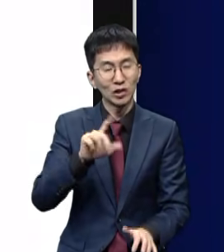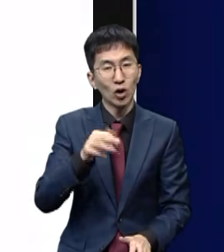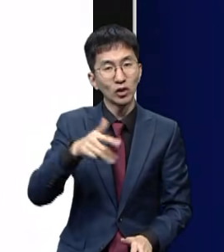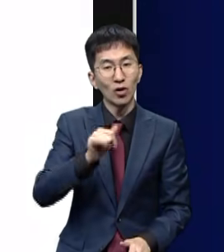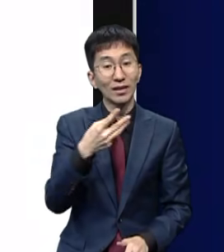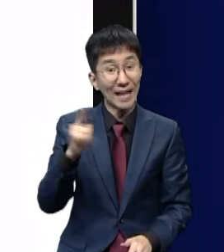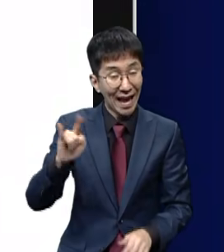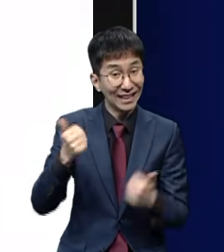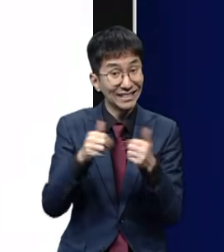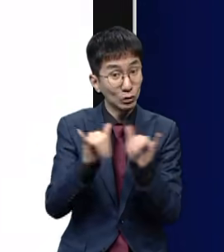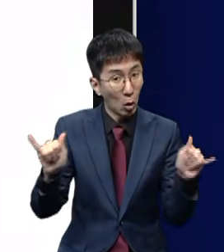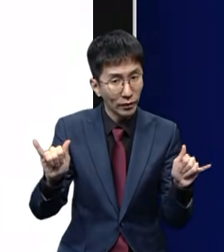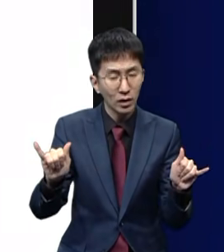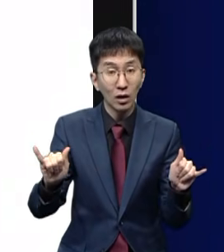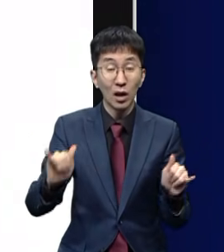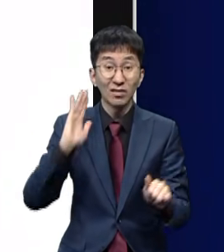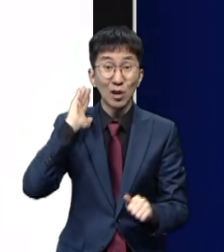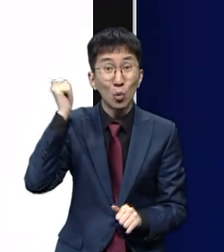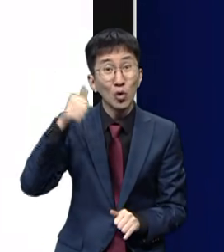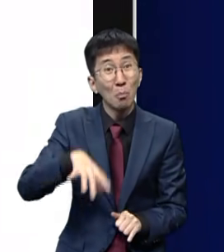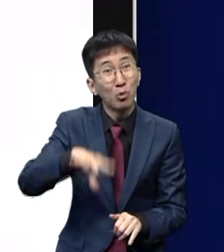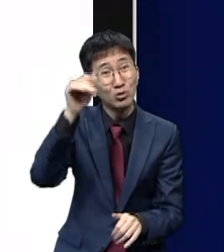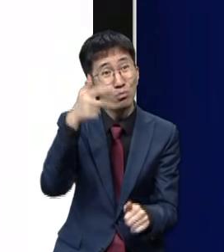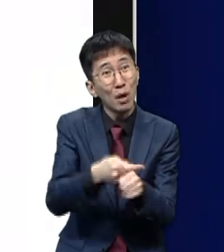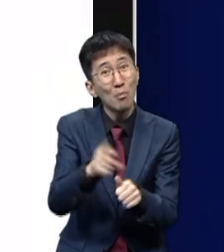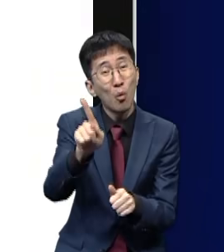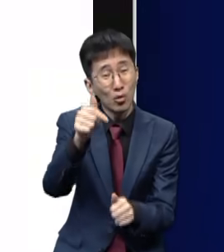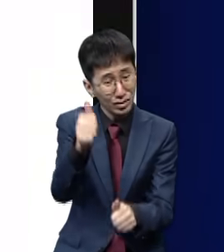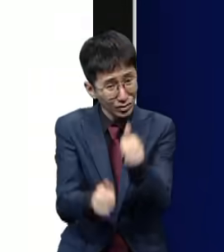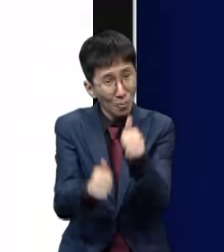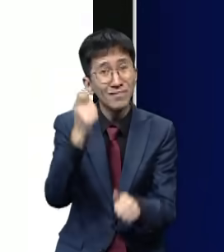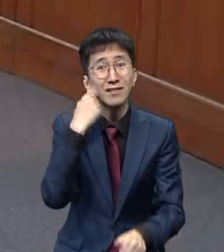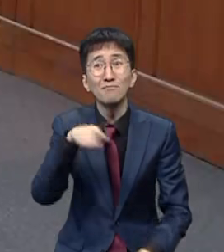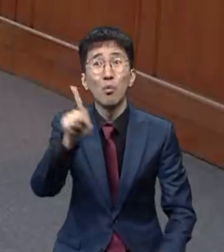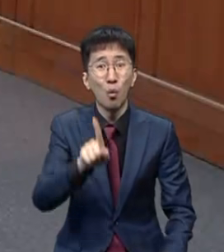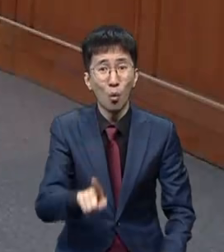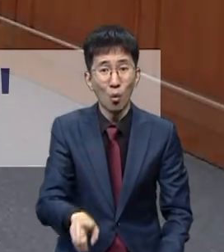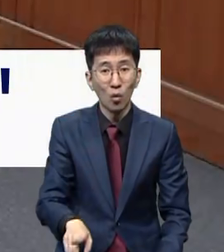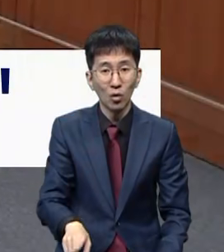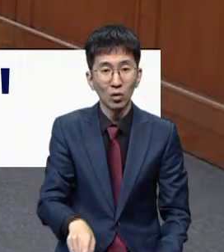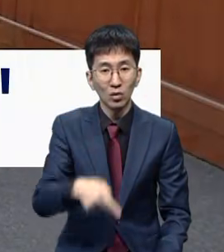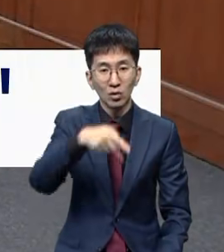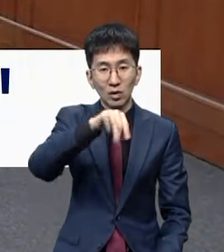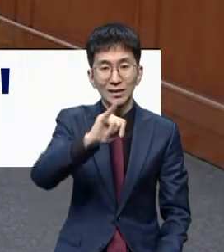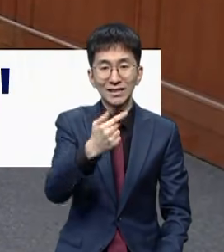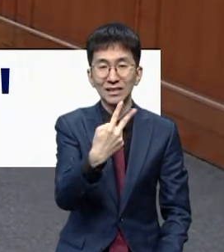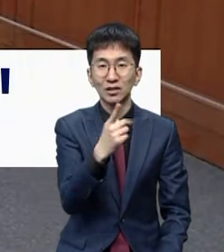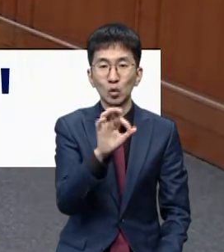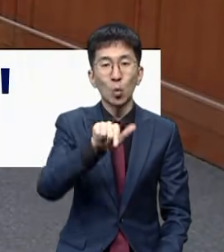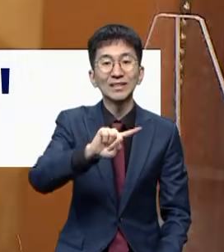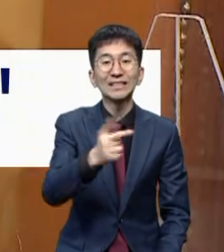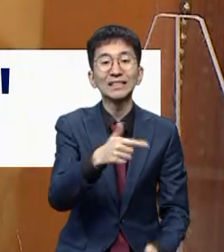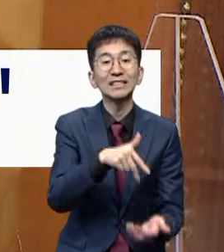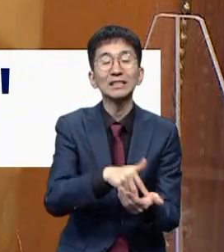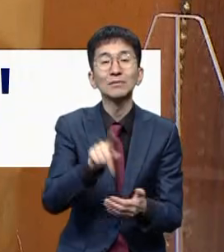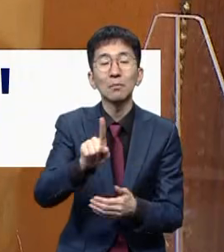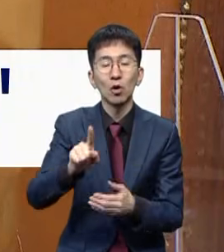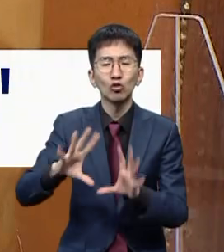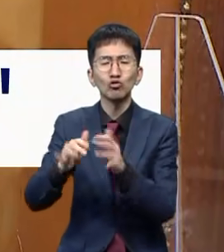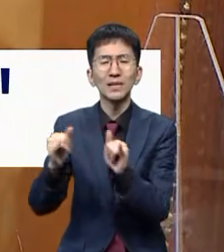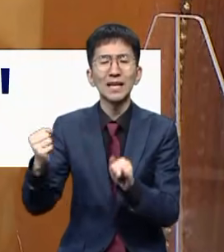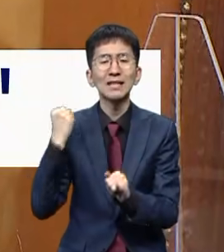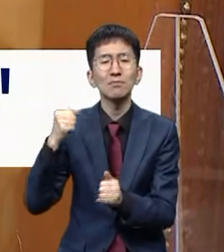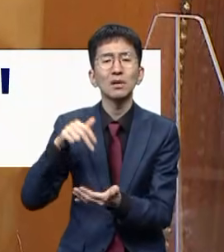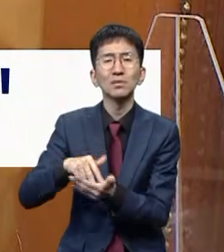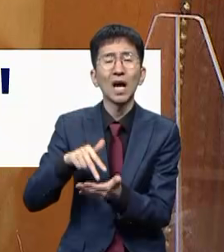의원은 국가 원수가 실험대상 이냐고 발끈 했고 신동근 최고위원은 국민의 미백시 불신을